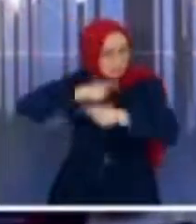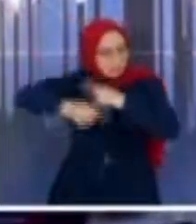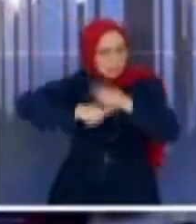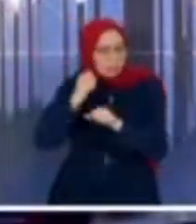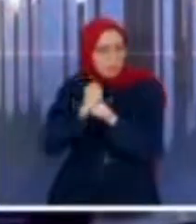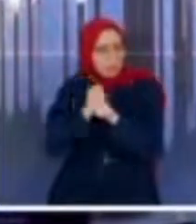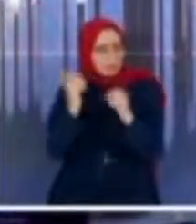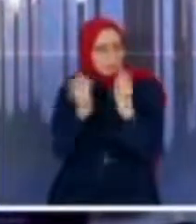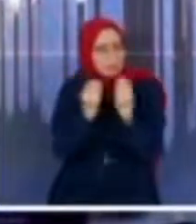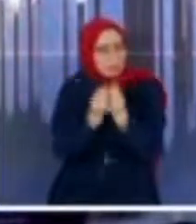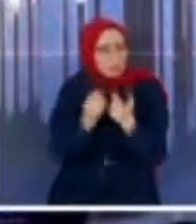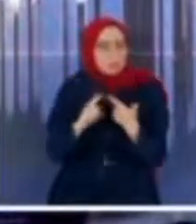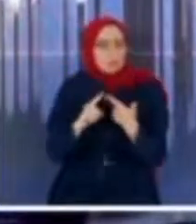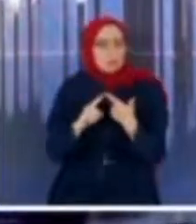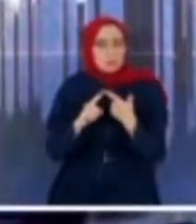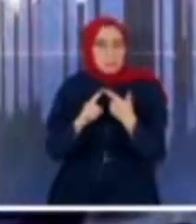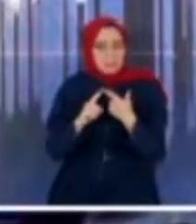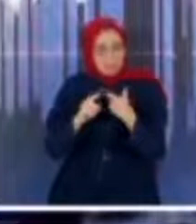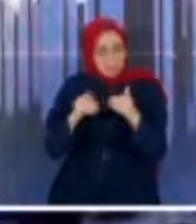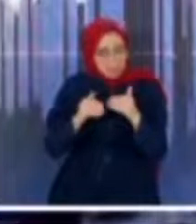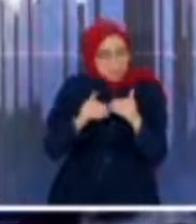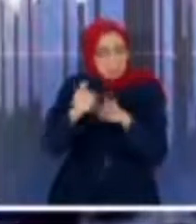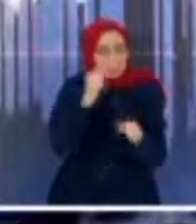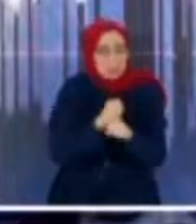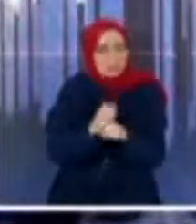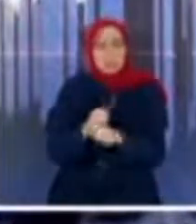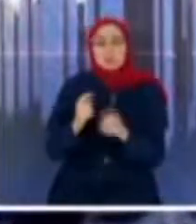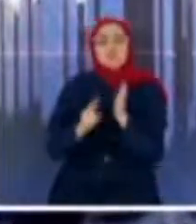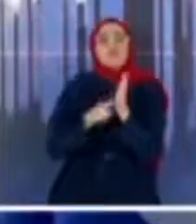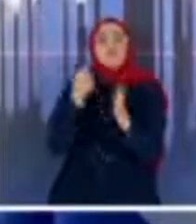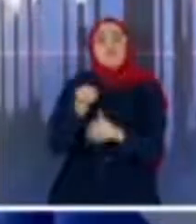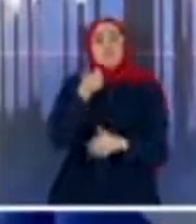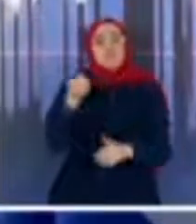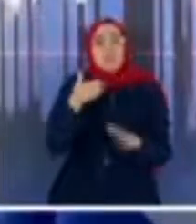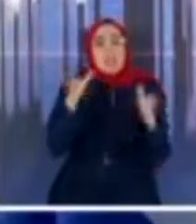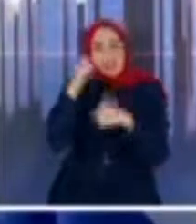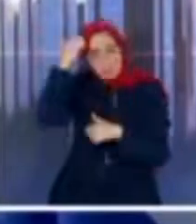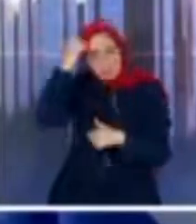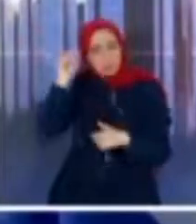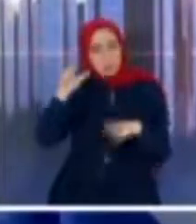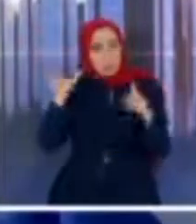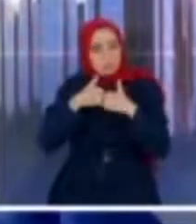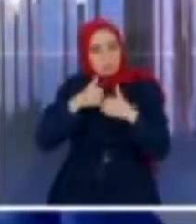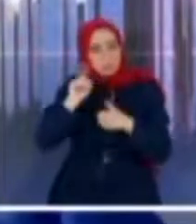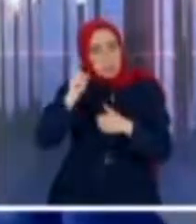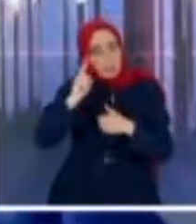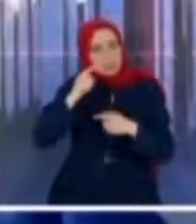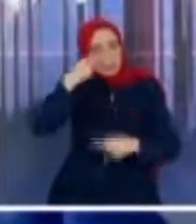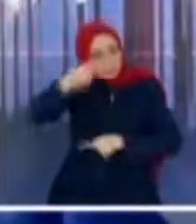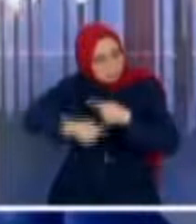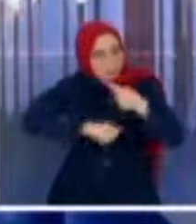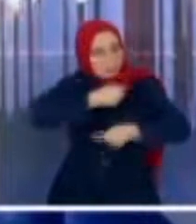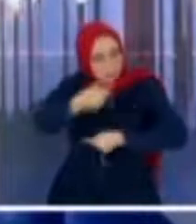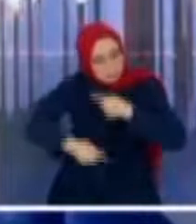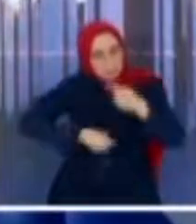باش نضمنوا به دائما العمل كما ذكرت منال باش يكون عندنا مش سنتر باش تجي العباد تعمل فورماسيون كهو، احنا من خلال السنتر هذاك باش نوصلوا